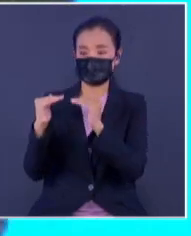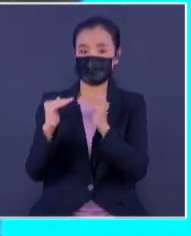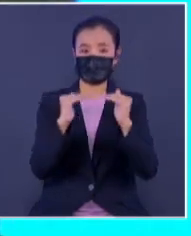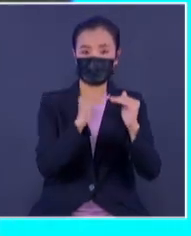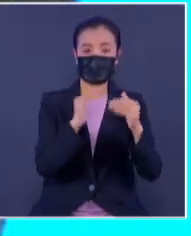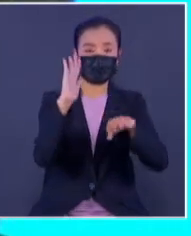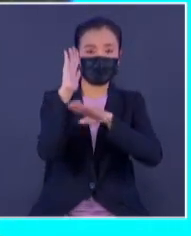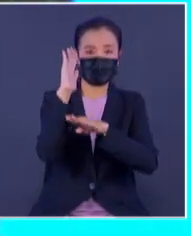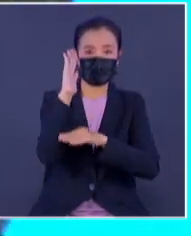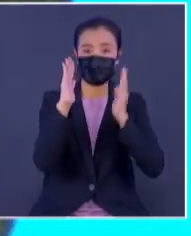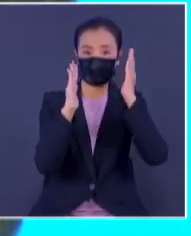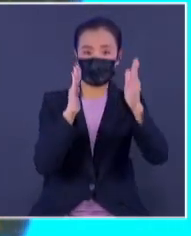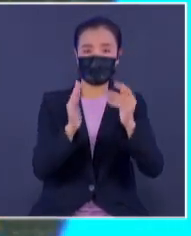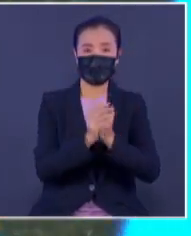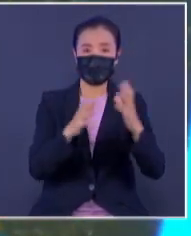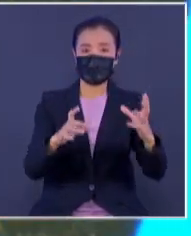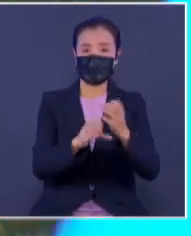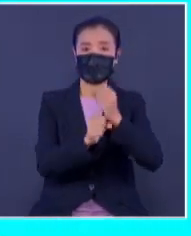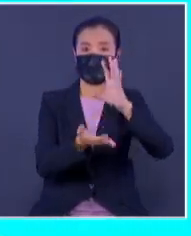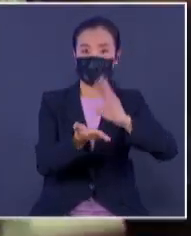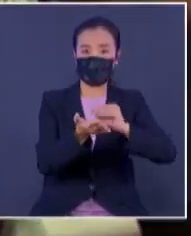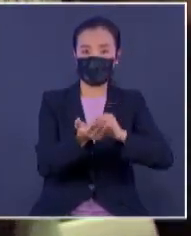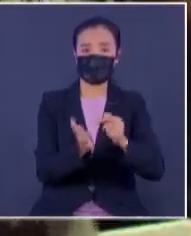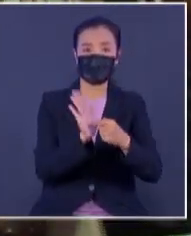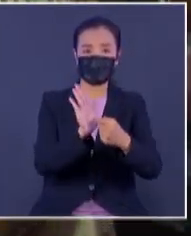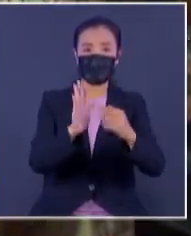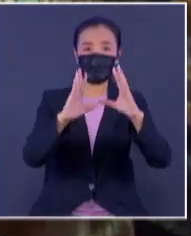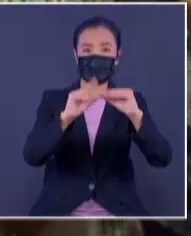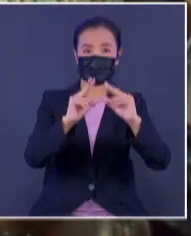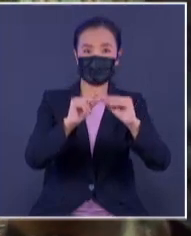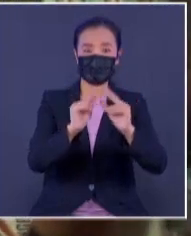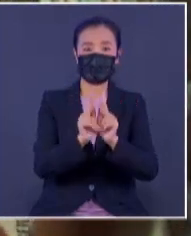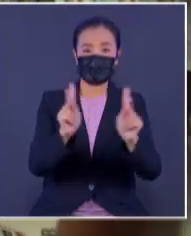ขั้นตอนหลังจากนี้ก็คือจะสรุปสำนวนแล้วก็ส่งเข้าที่ประชุมคณะกรรมการ